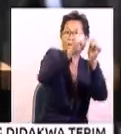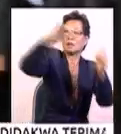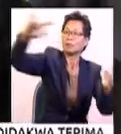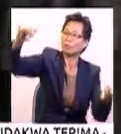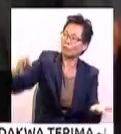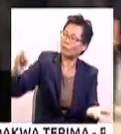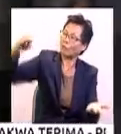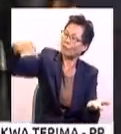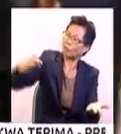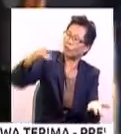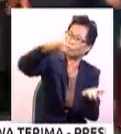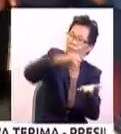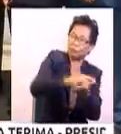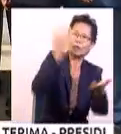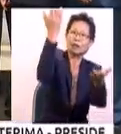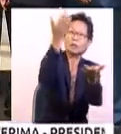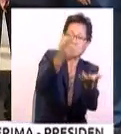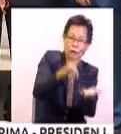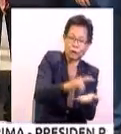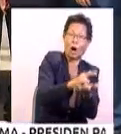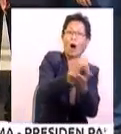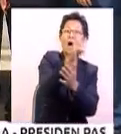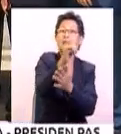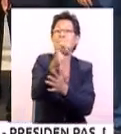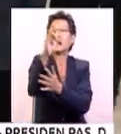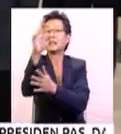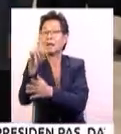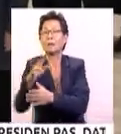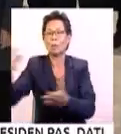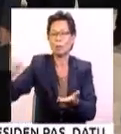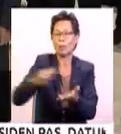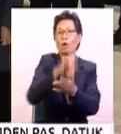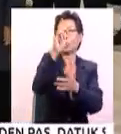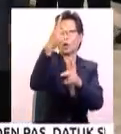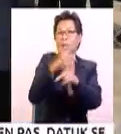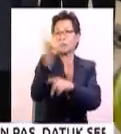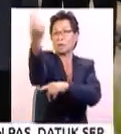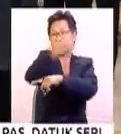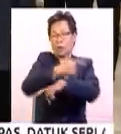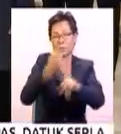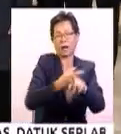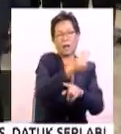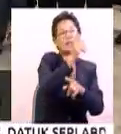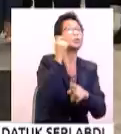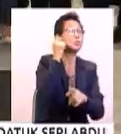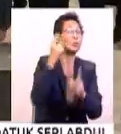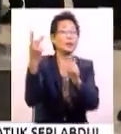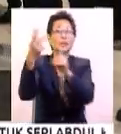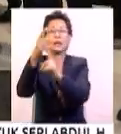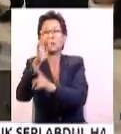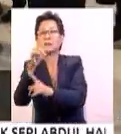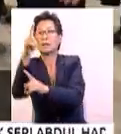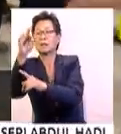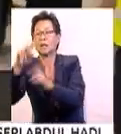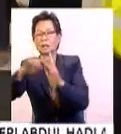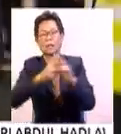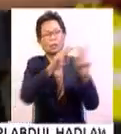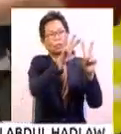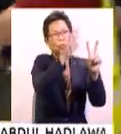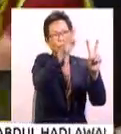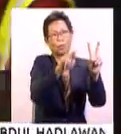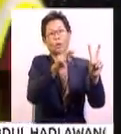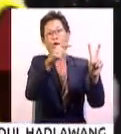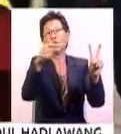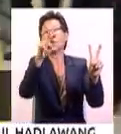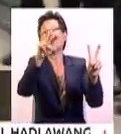Firefly di lapangan terbang Seletar Singapura. Firefly menyediakan penerbangan 2 kali sehari dari Subang ke Seletar bermula 22 hingga 28